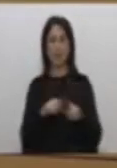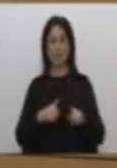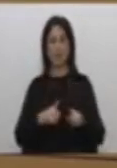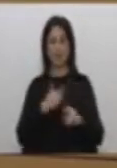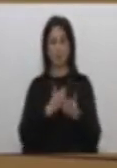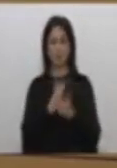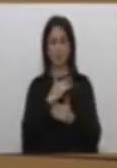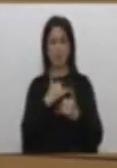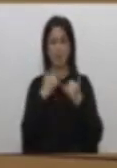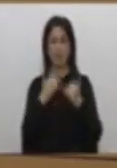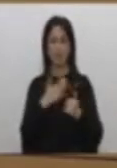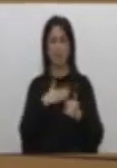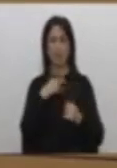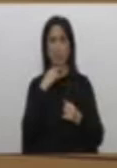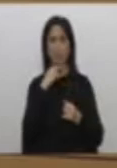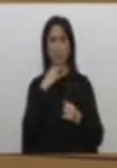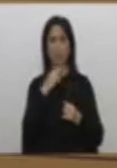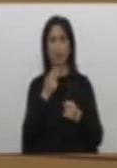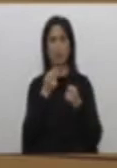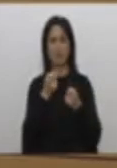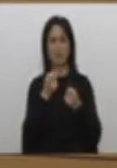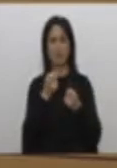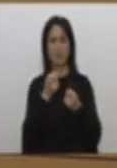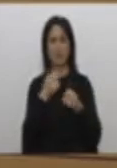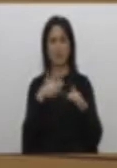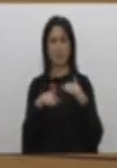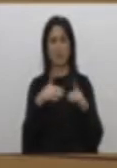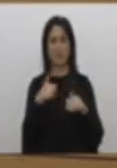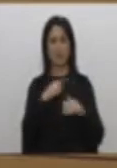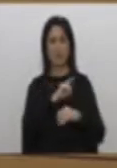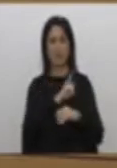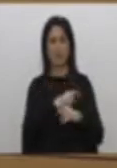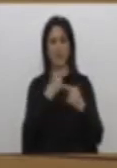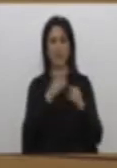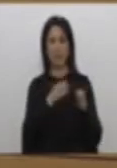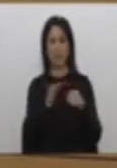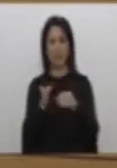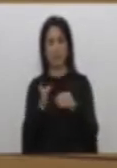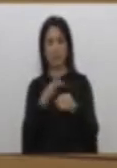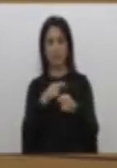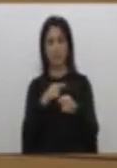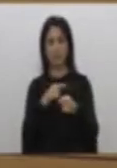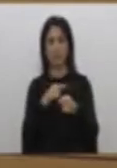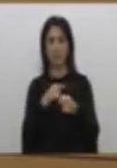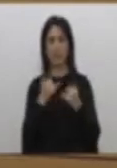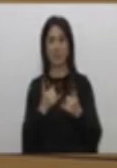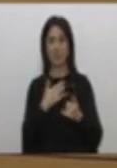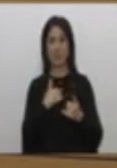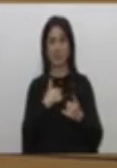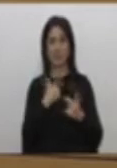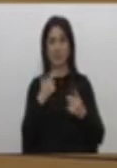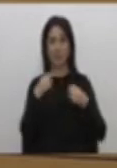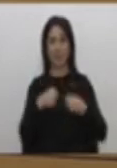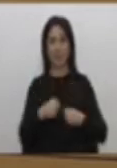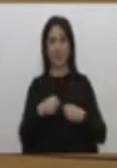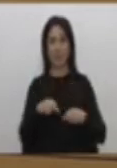мизан сэмсахуребода, чуэни хурадгэба, циреди чиясуста да чуэни цалисхмэва схуами мртулебит гадаитана. Дрес чуэн легитимациис